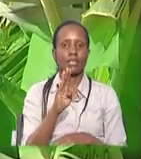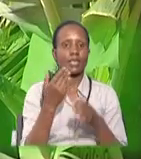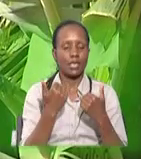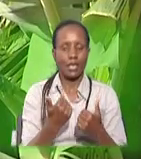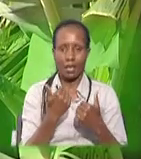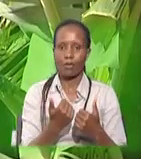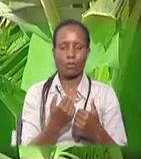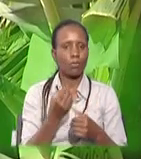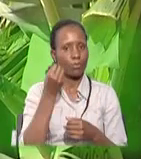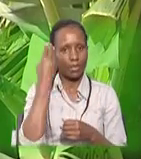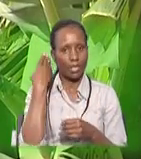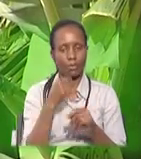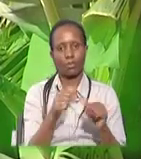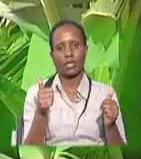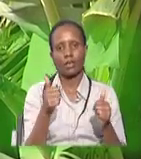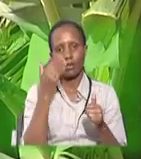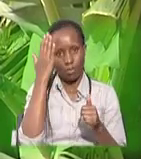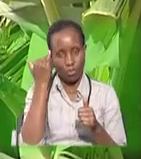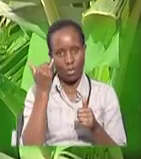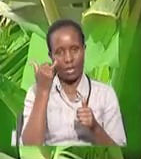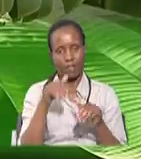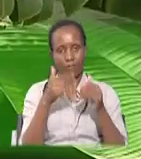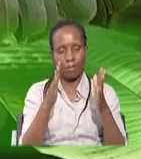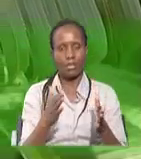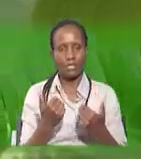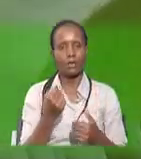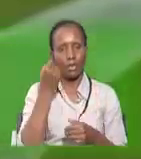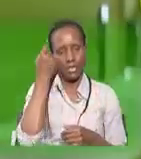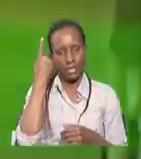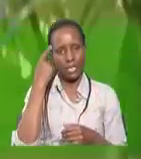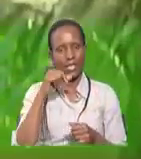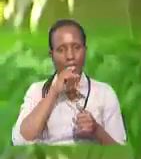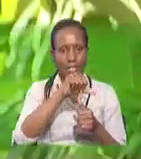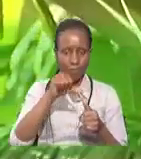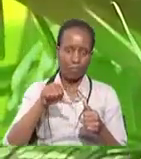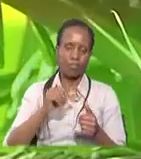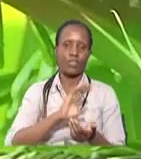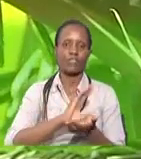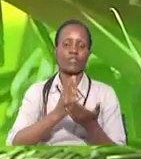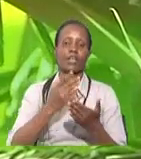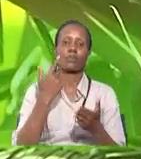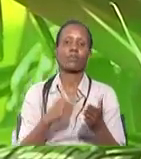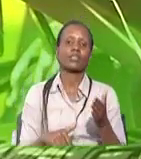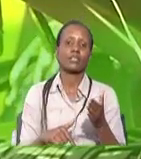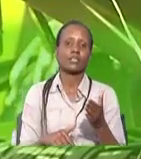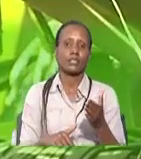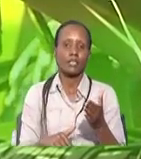Sasa tumeshika kwa sababu wakulima wameelewa maana ya revolving fund. Inamaanisha